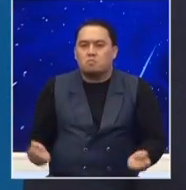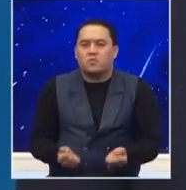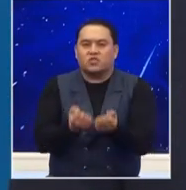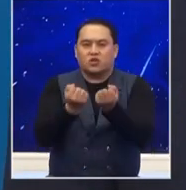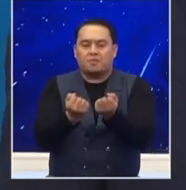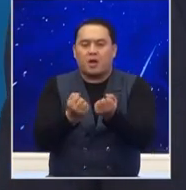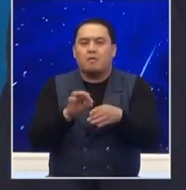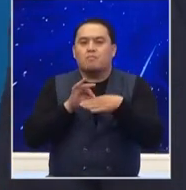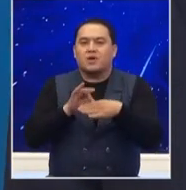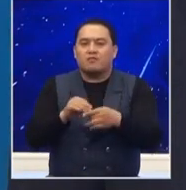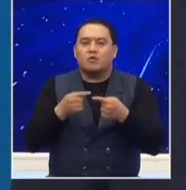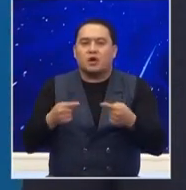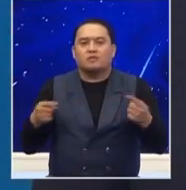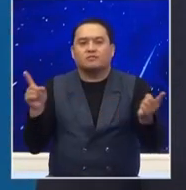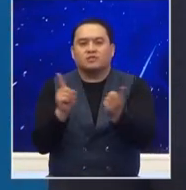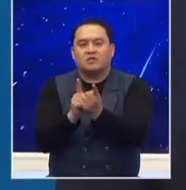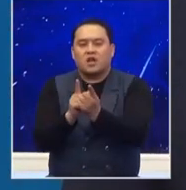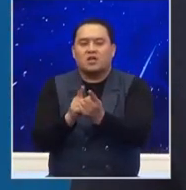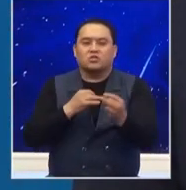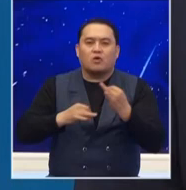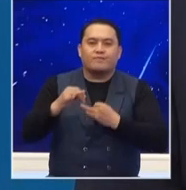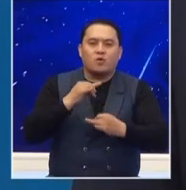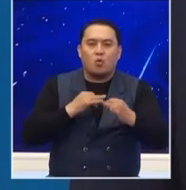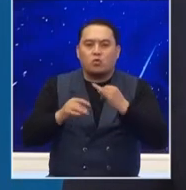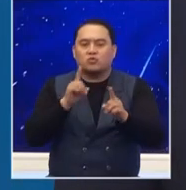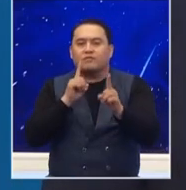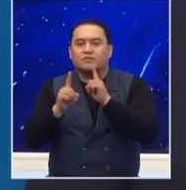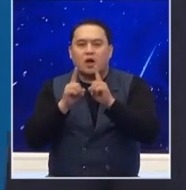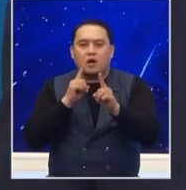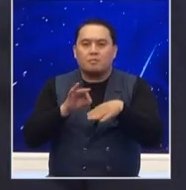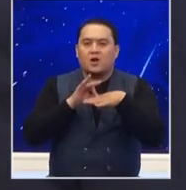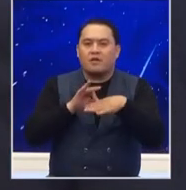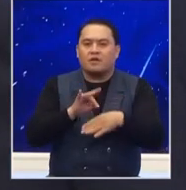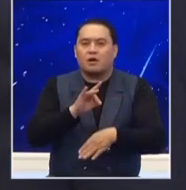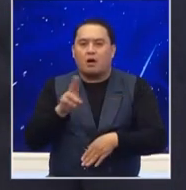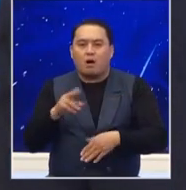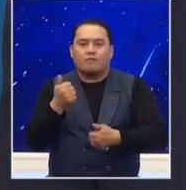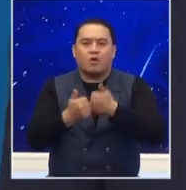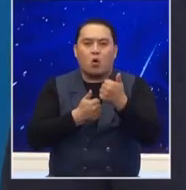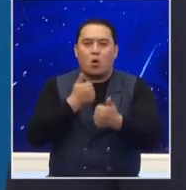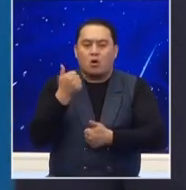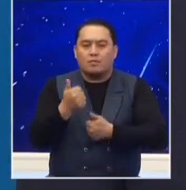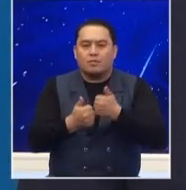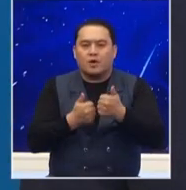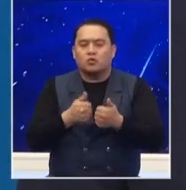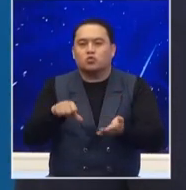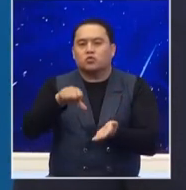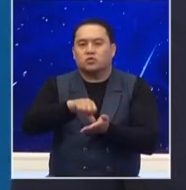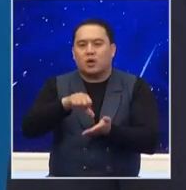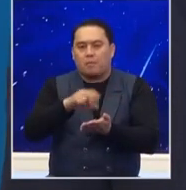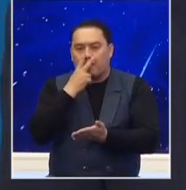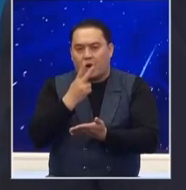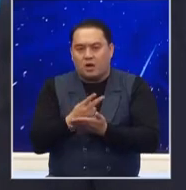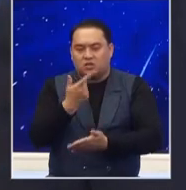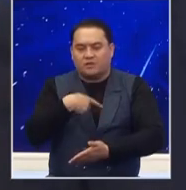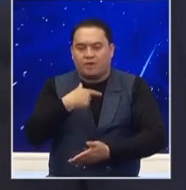поколения, проводим различные встречи, семинары и круглые столы. Недавно мы провели республиканский конкурс «Праймерис», где участники